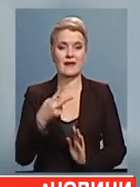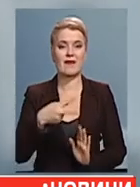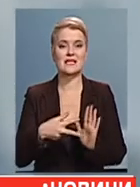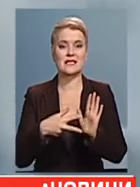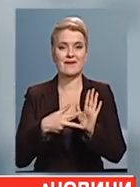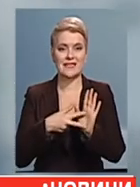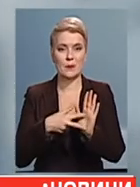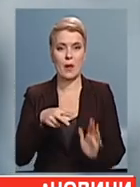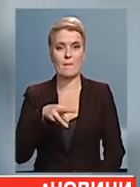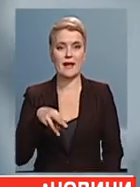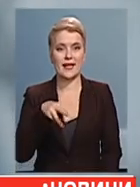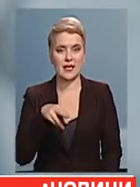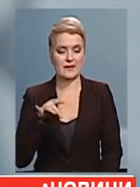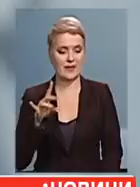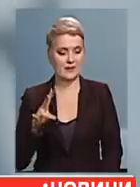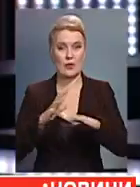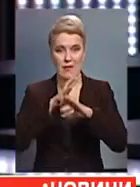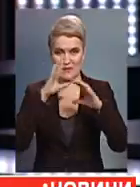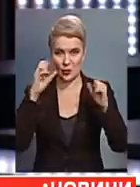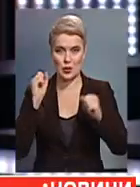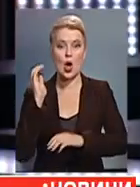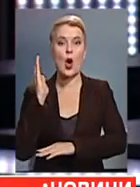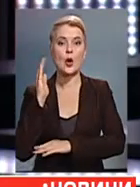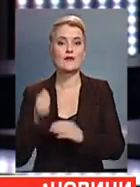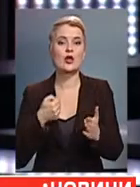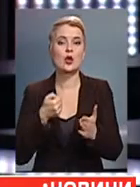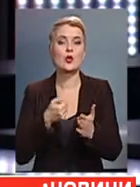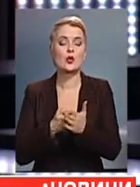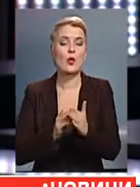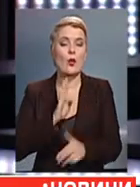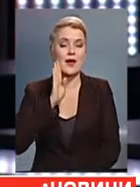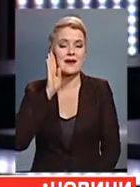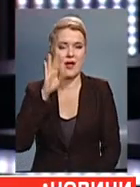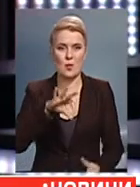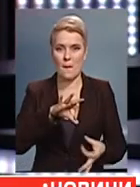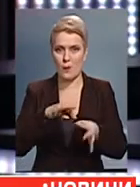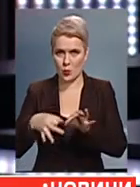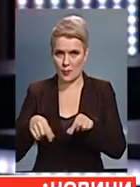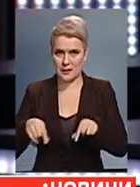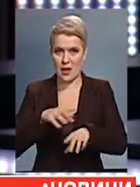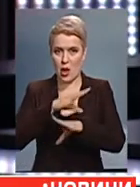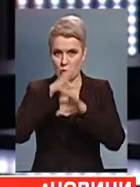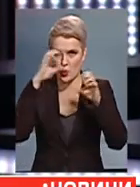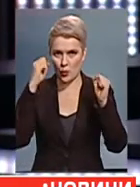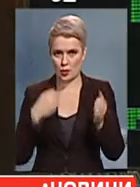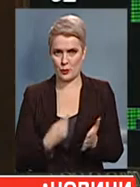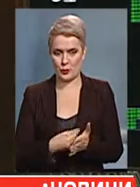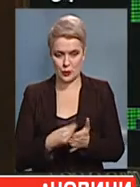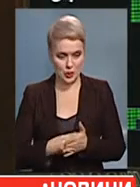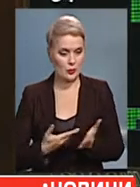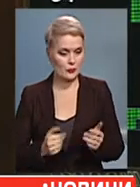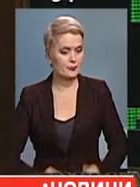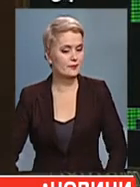28 мільярдів гривень. Подробиці цієї бюджетної ночі у Вікторії Рощиної.